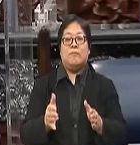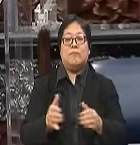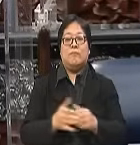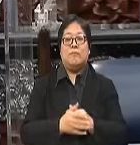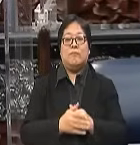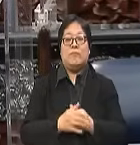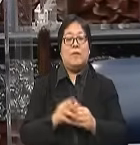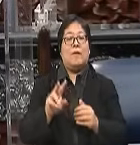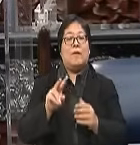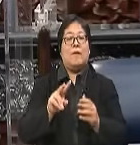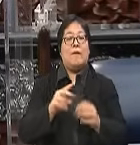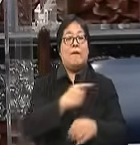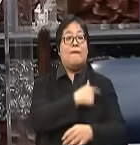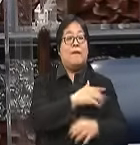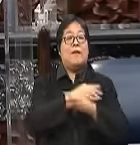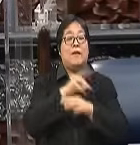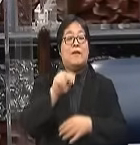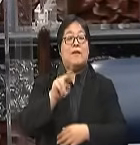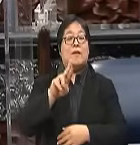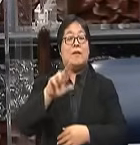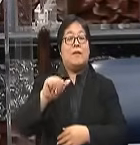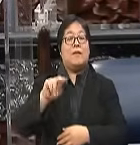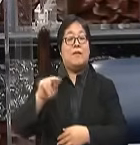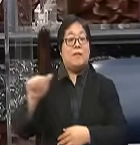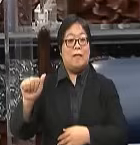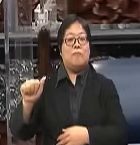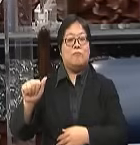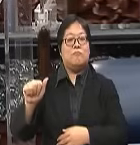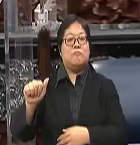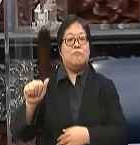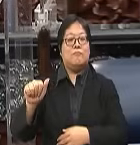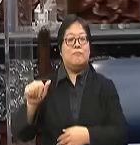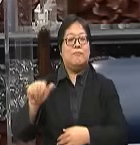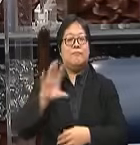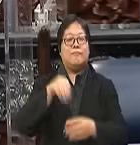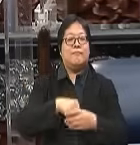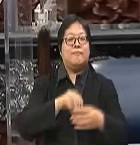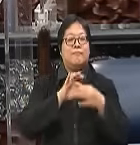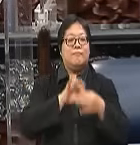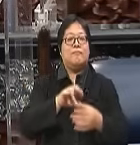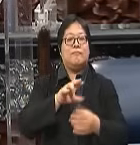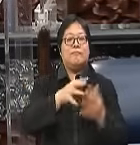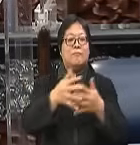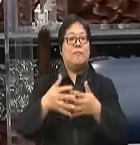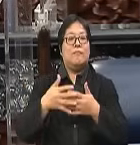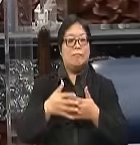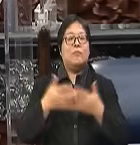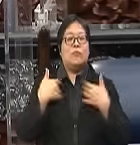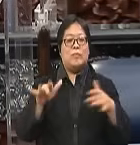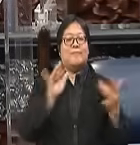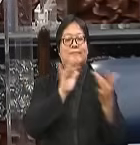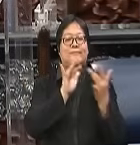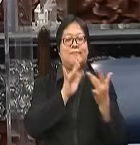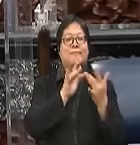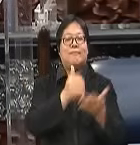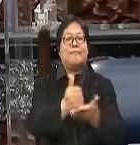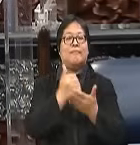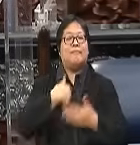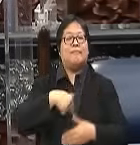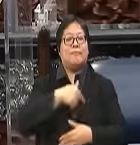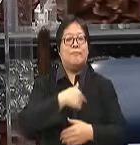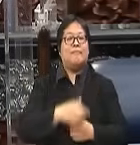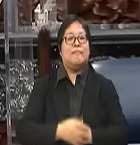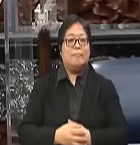vetsin e-money yang kaitan dengan coba sini us telah pun itu bunyi untuk batuk